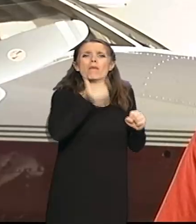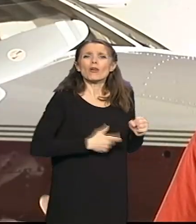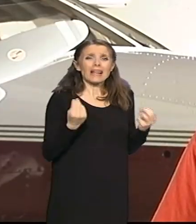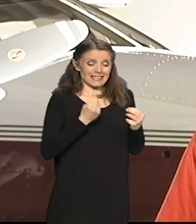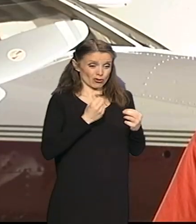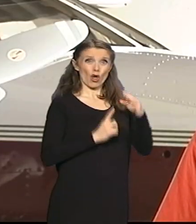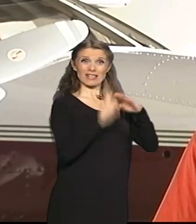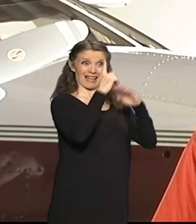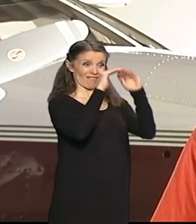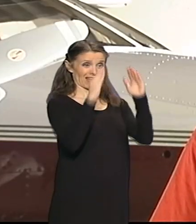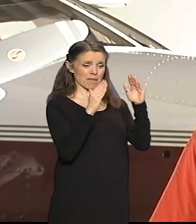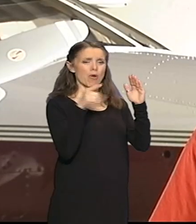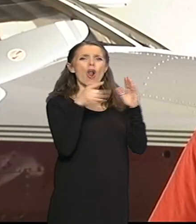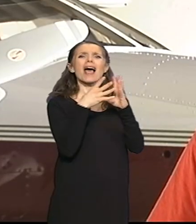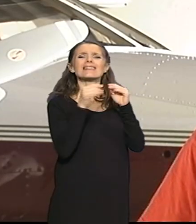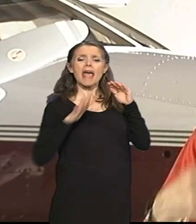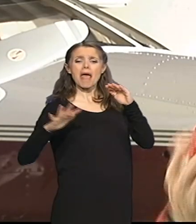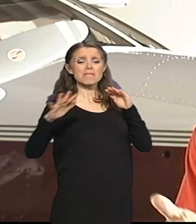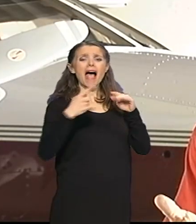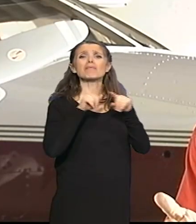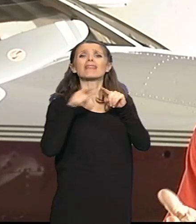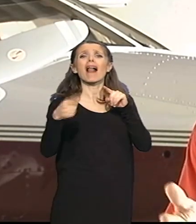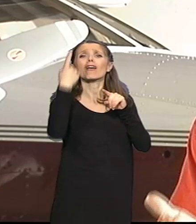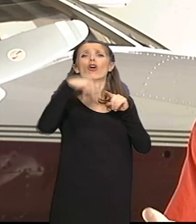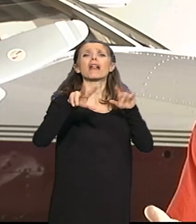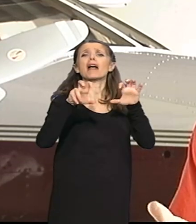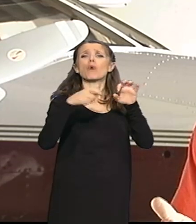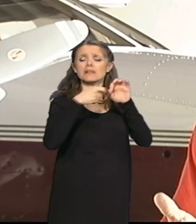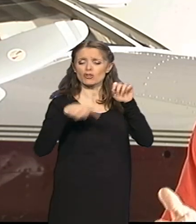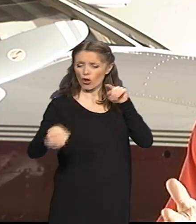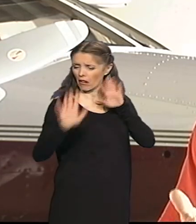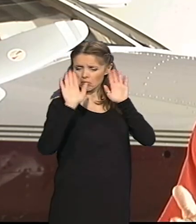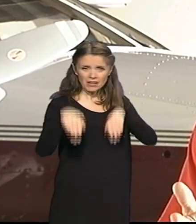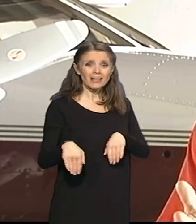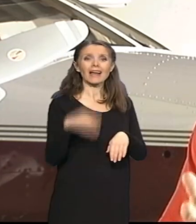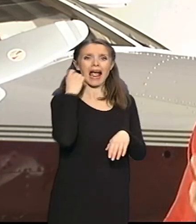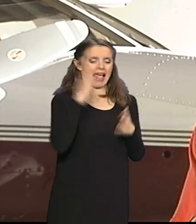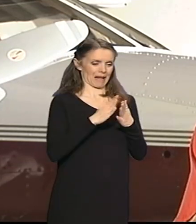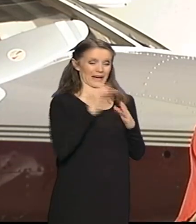najbliže kopna. Znači, kad si iskočio iz aviona, dok si bio u avionu, ti si pod